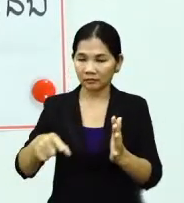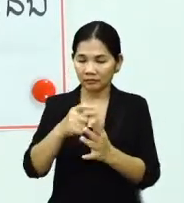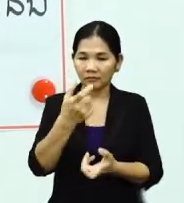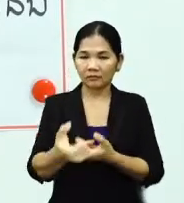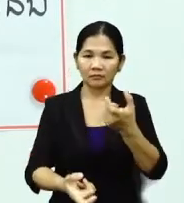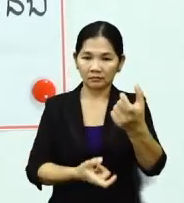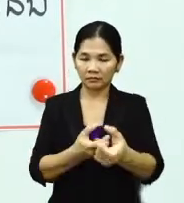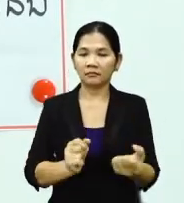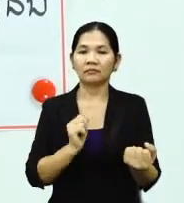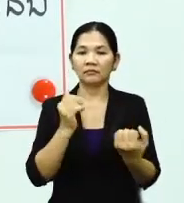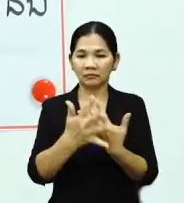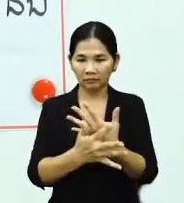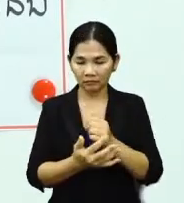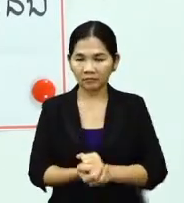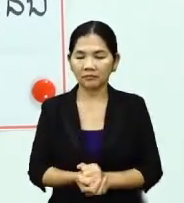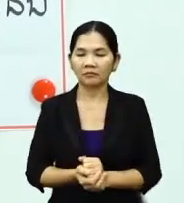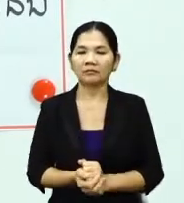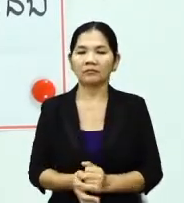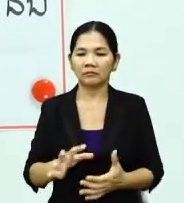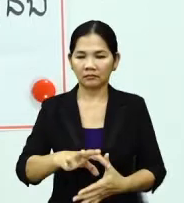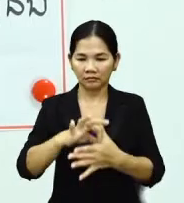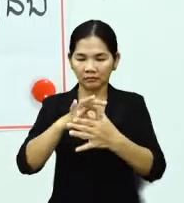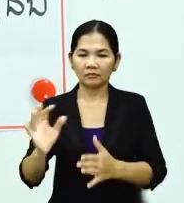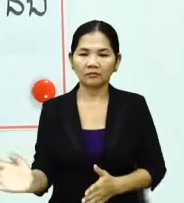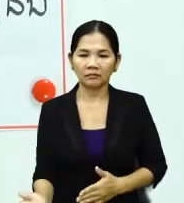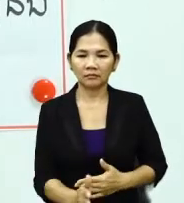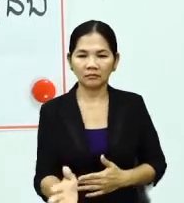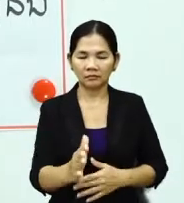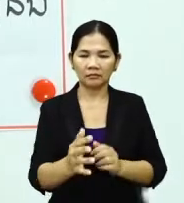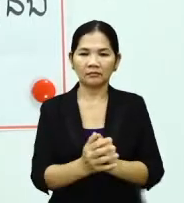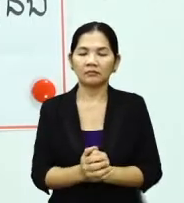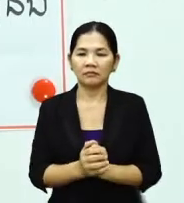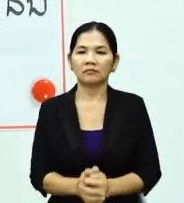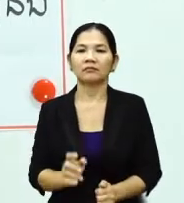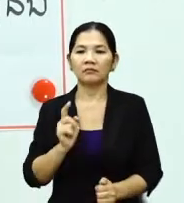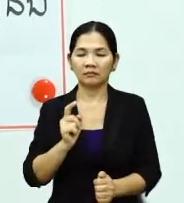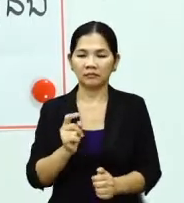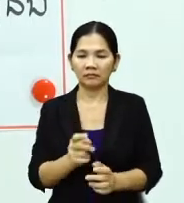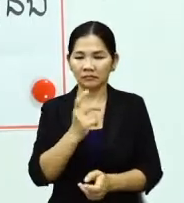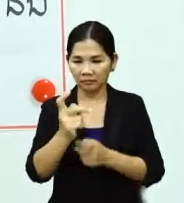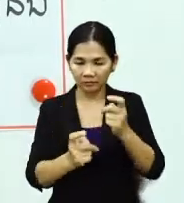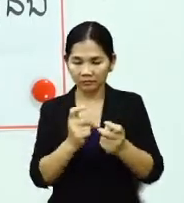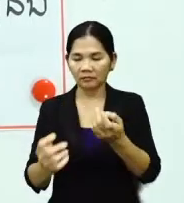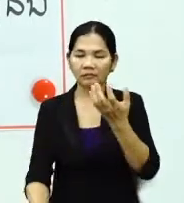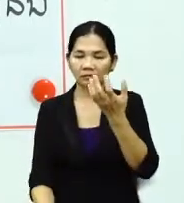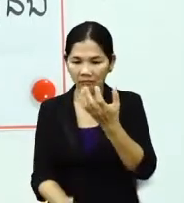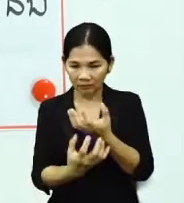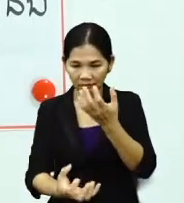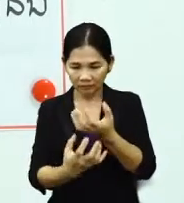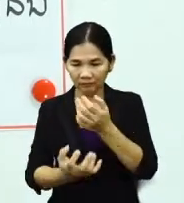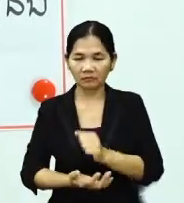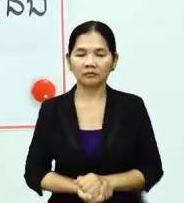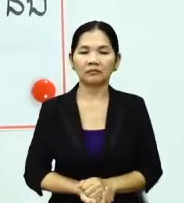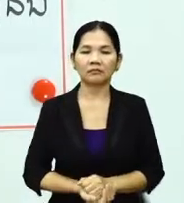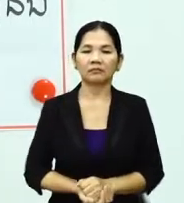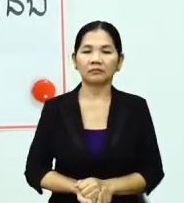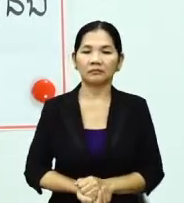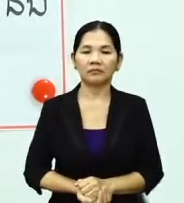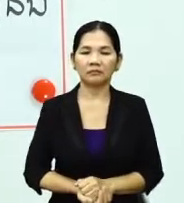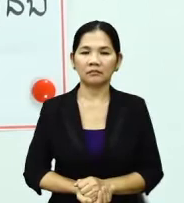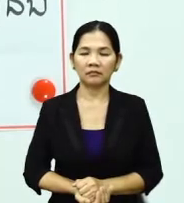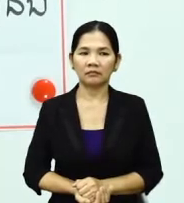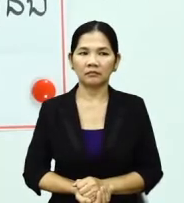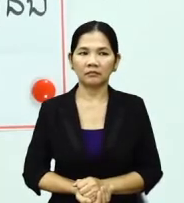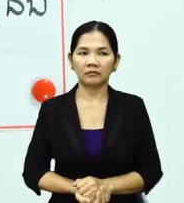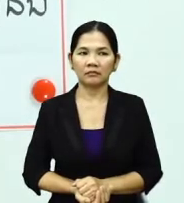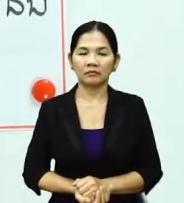lụa bằng lái trấy sách nâng cường tỉ chà trấy sách nè